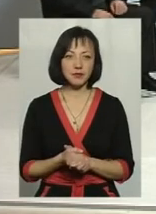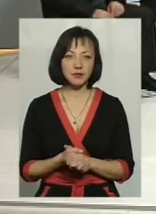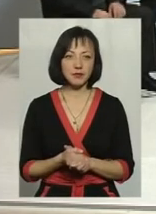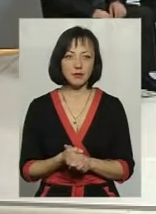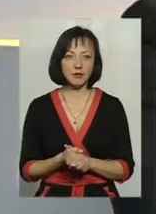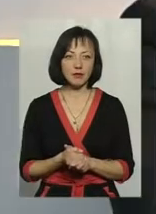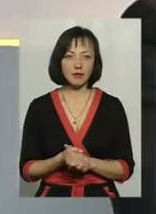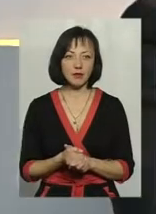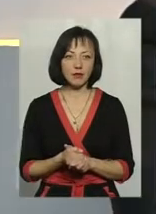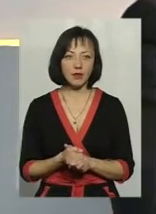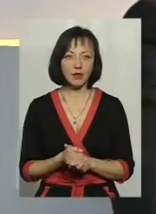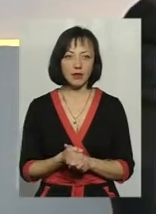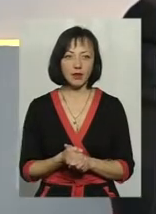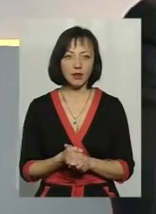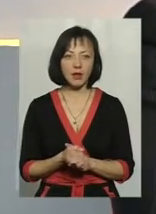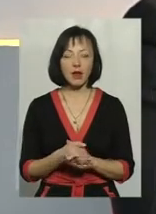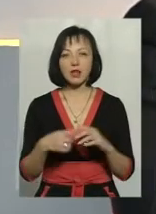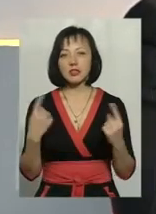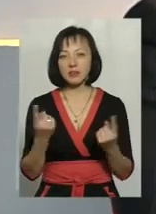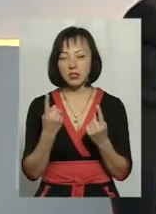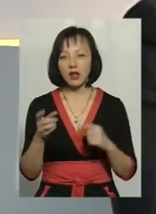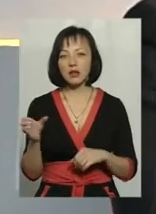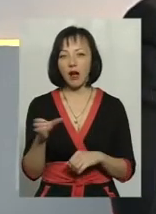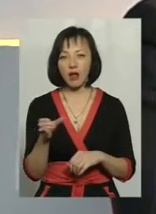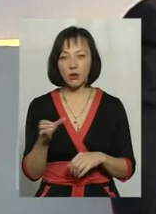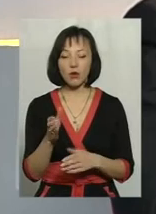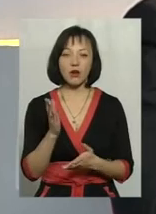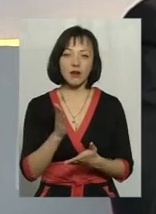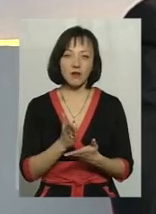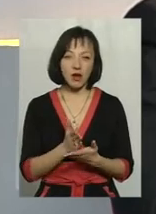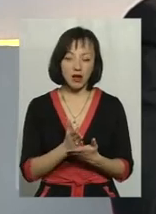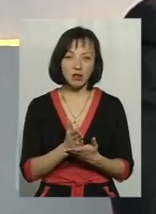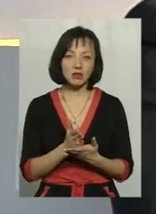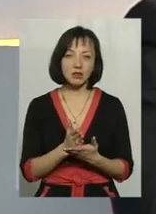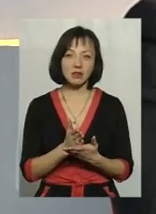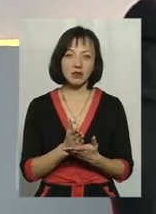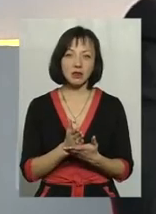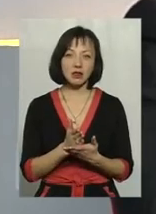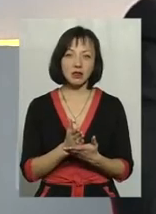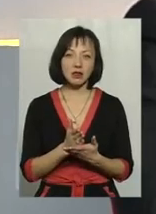по собі не сурогатний, а звичайний алкоголь є речовиною, яка